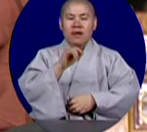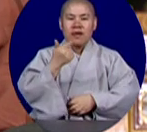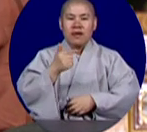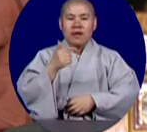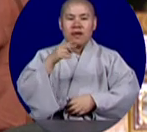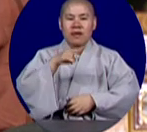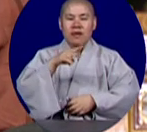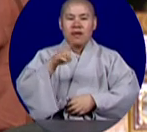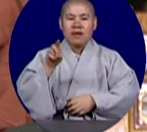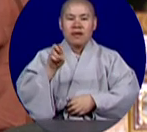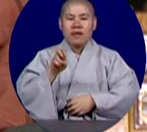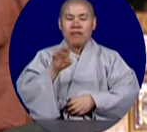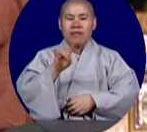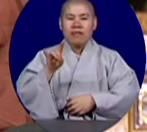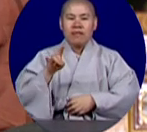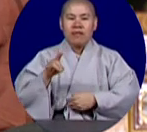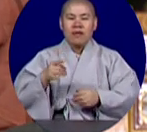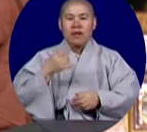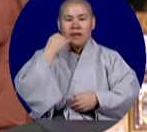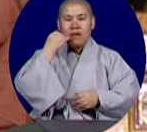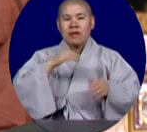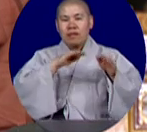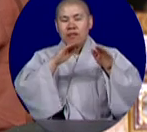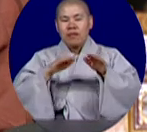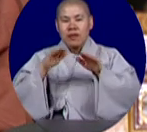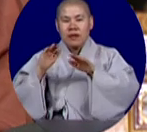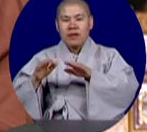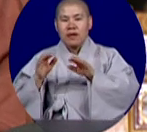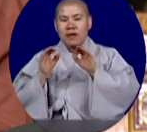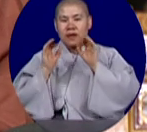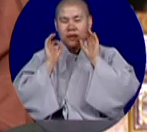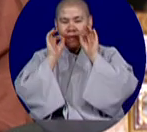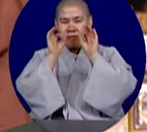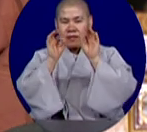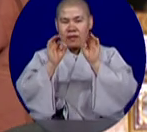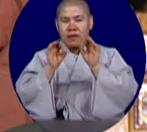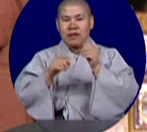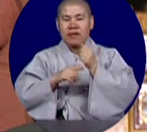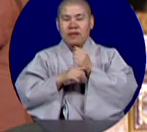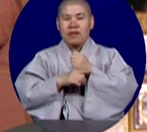바다에 비쳤다. 그 바다가 뭐냐? 우리 마음이에요.